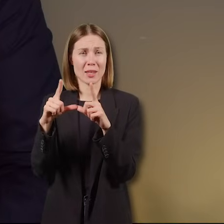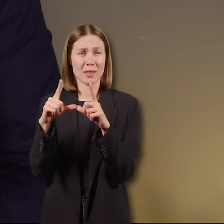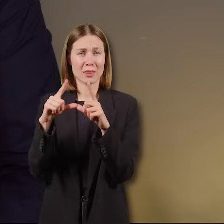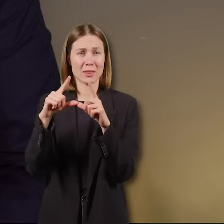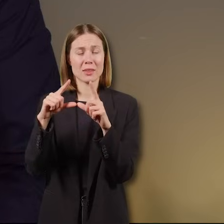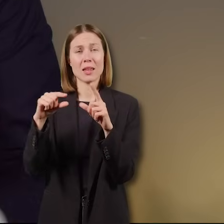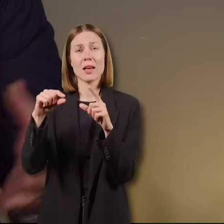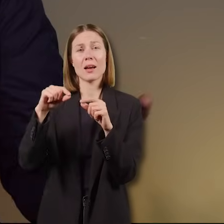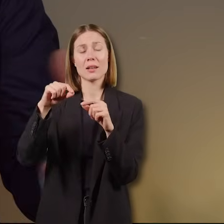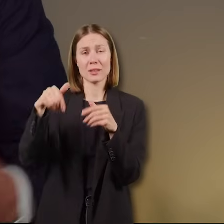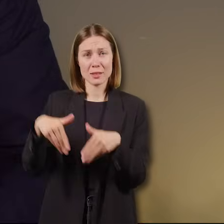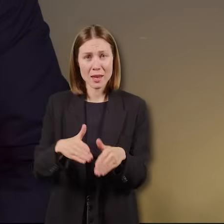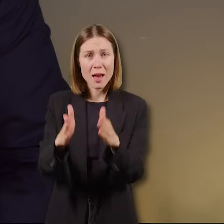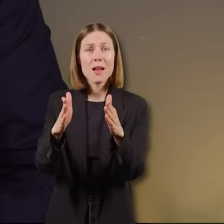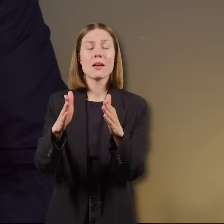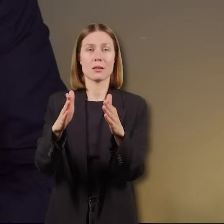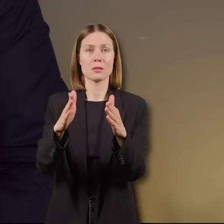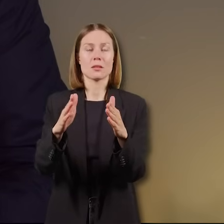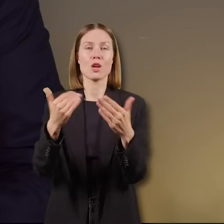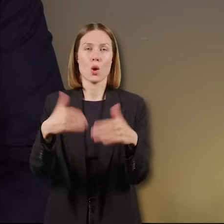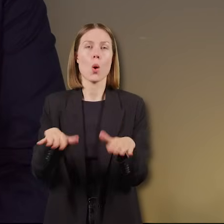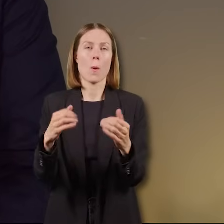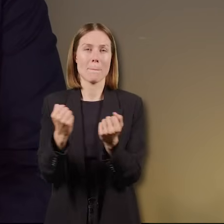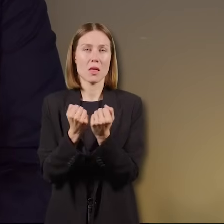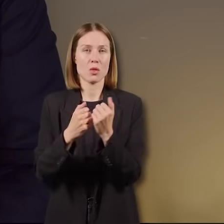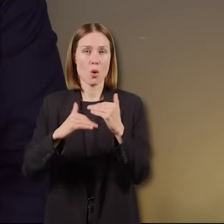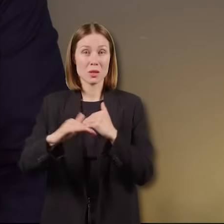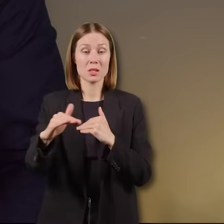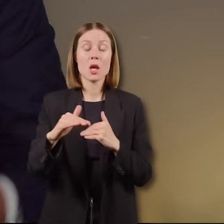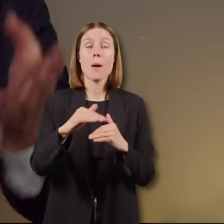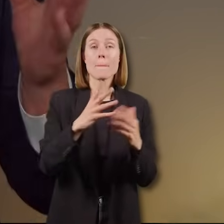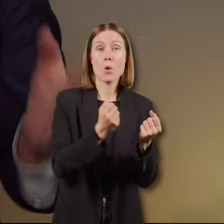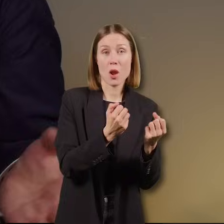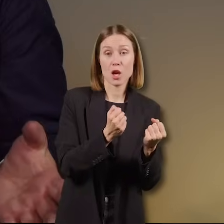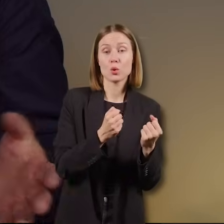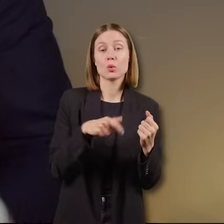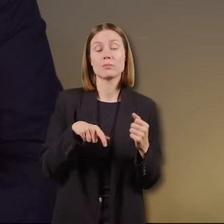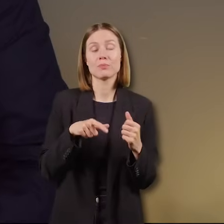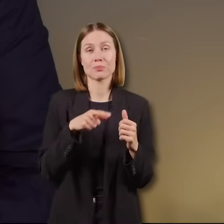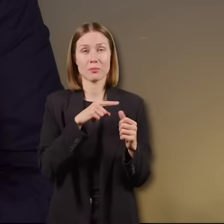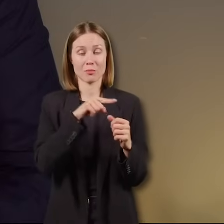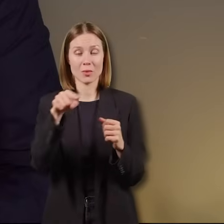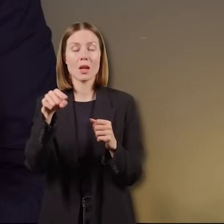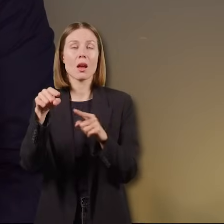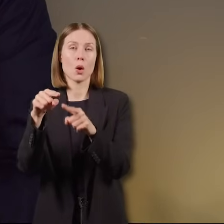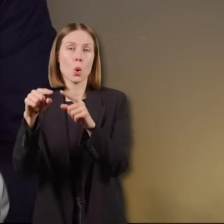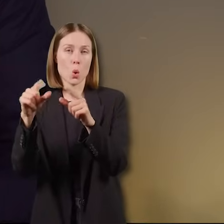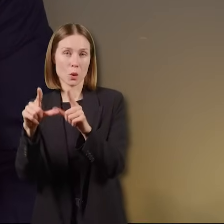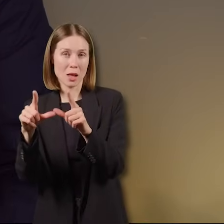išjudint. Ir šiai dienai, prieš iki naujų metų, tas betonkelis nuo Molėtų iki Utenos bus baigtas, bus